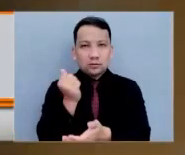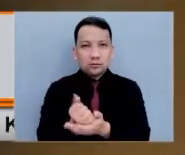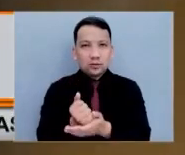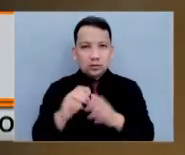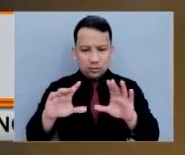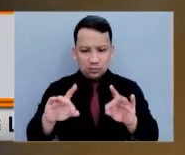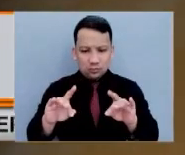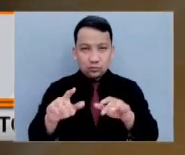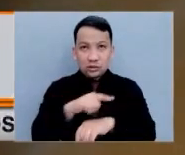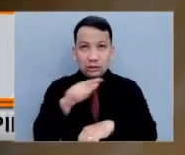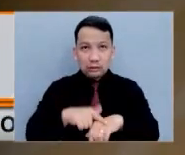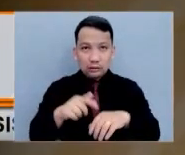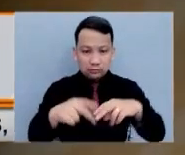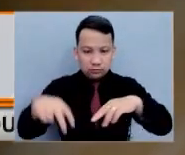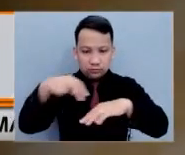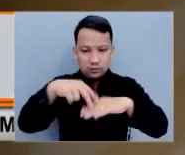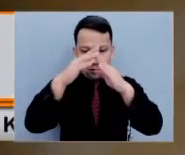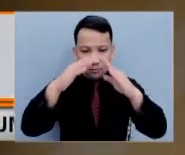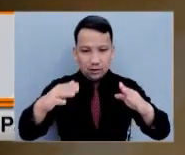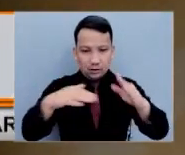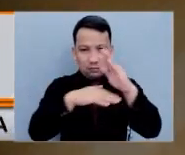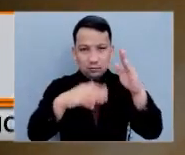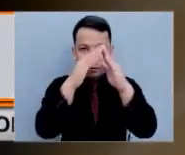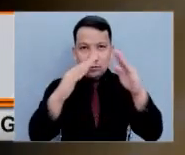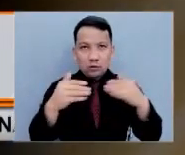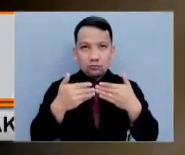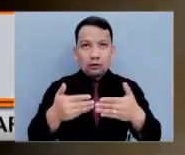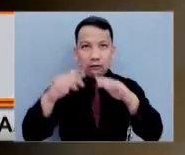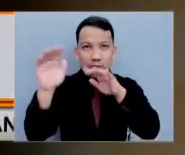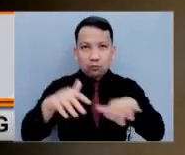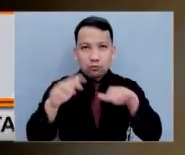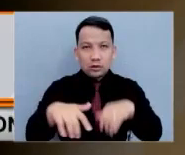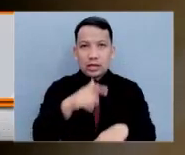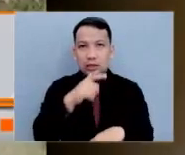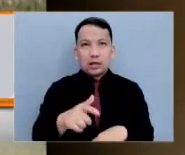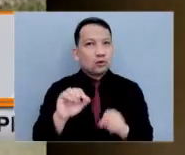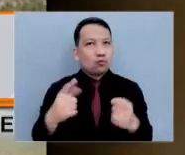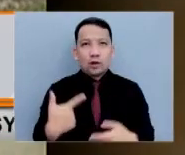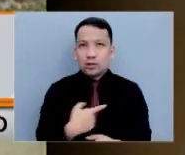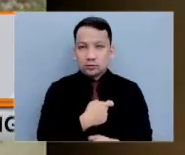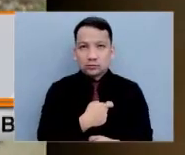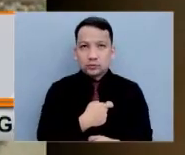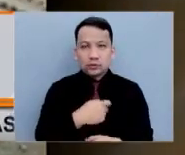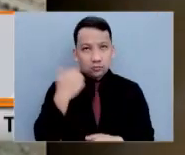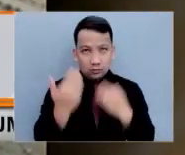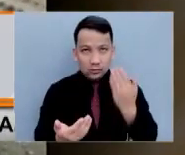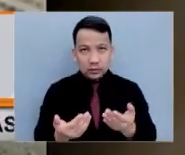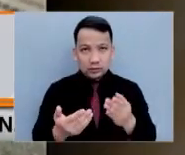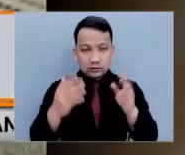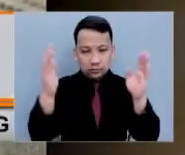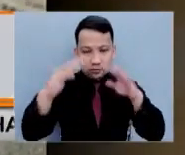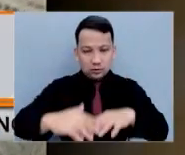lumambot at bumigat ang lupa ng kinatatayuan ng mga bahay dahil sa tuloy-tuloy na ulan. Swerte namang walang napaulat na nasaktan o namatay sa pagguho.